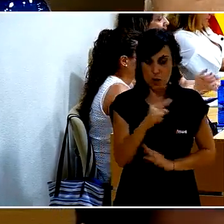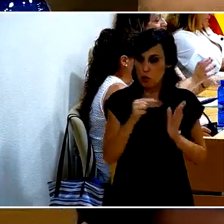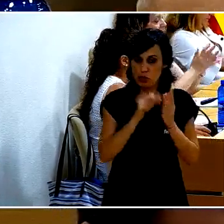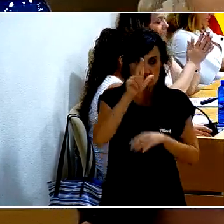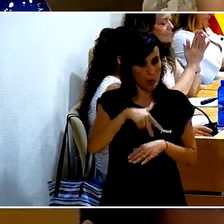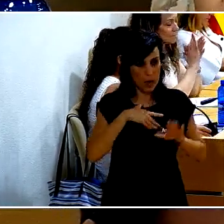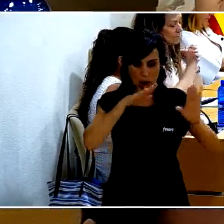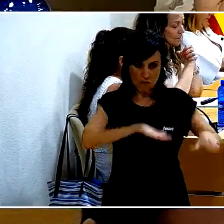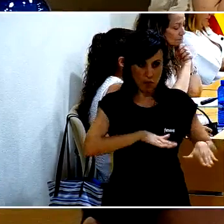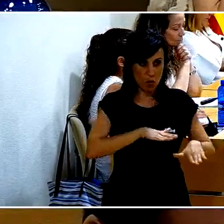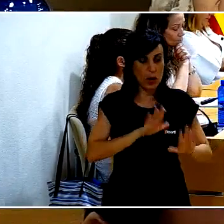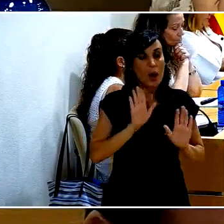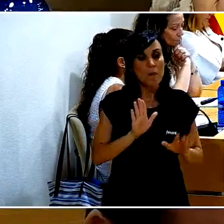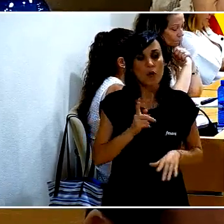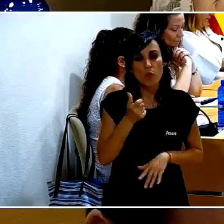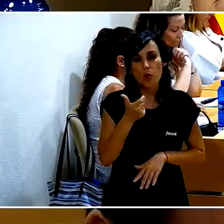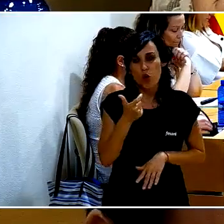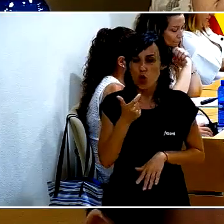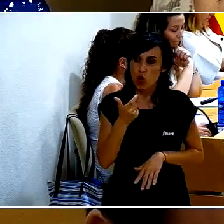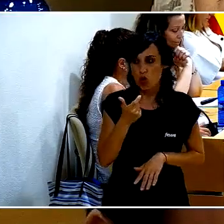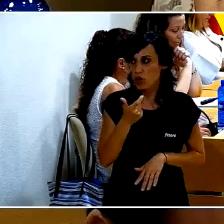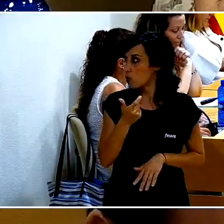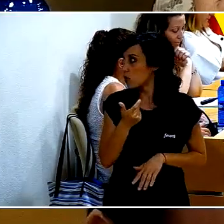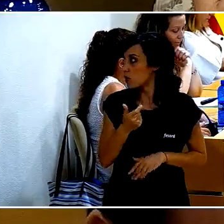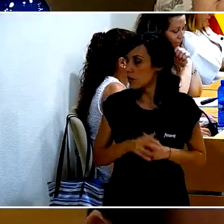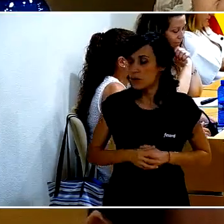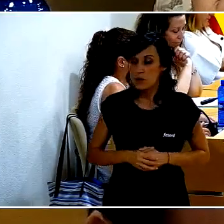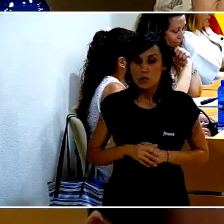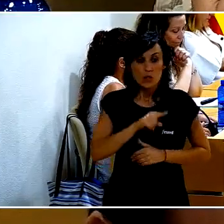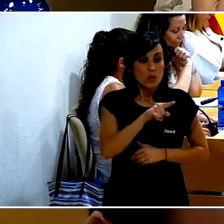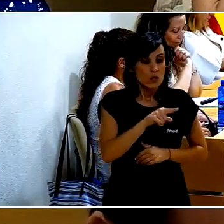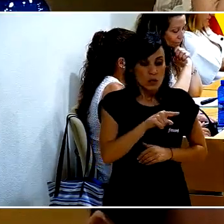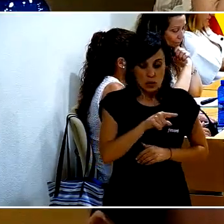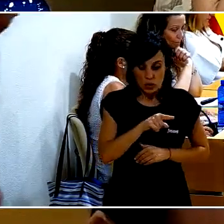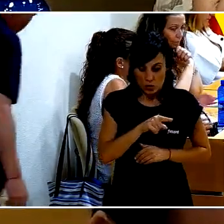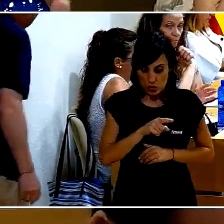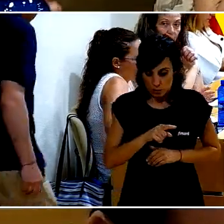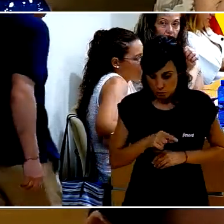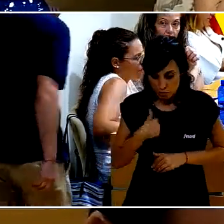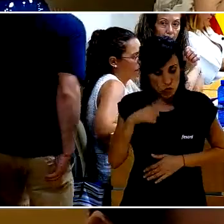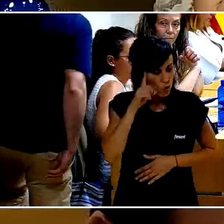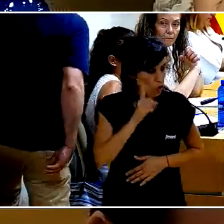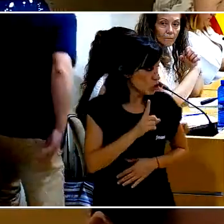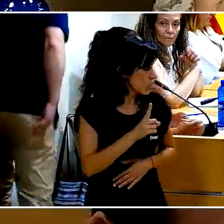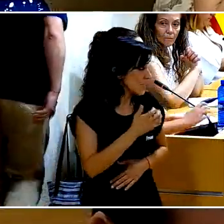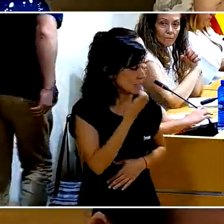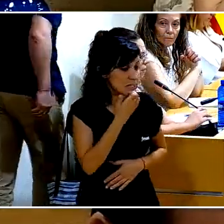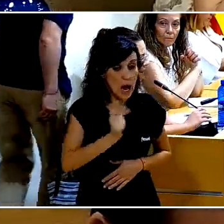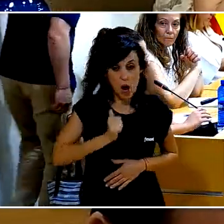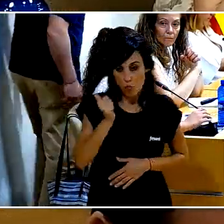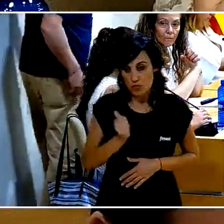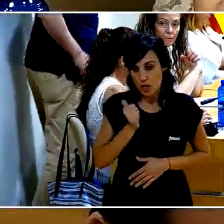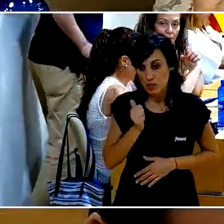a favor. Però a mi m'ha cridat l'atenció que has fet, no sé si aprofitant que els taurins estan